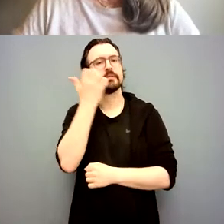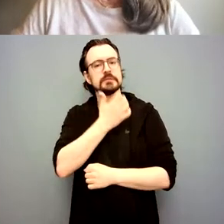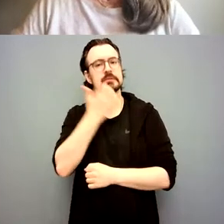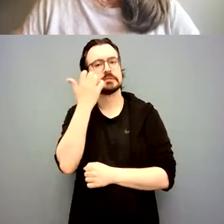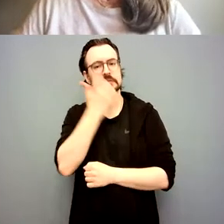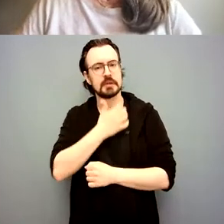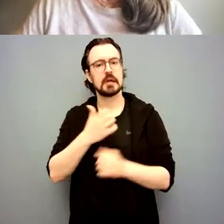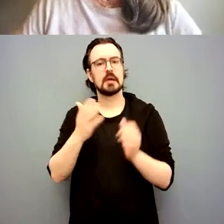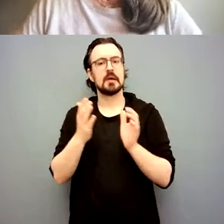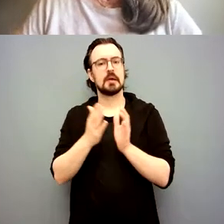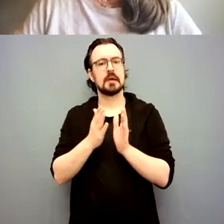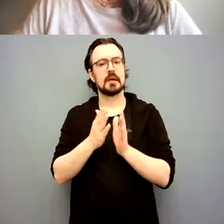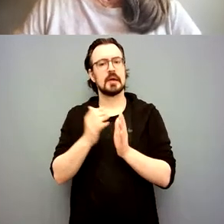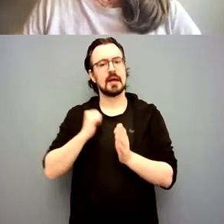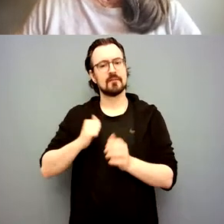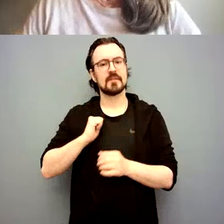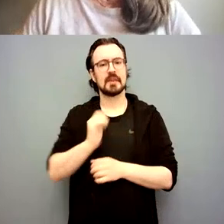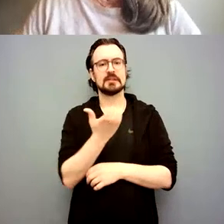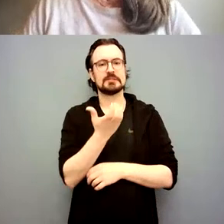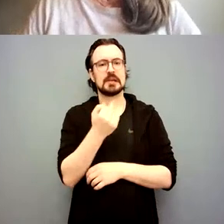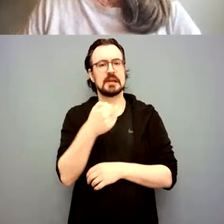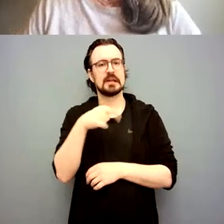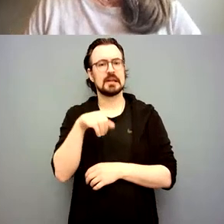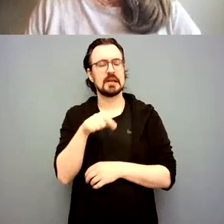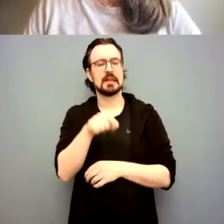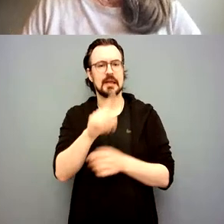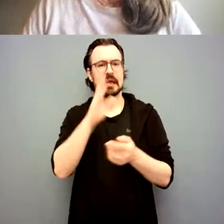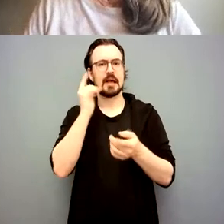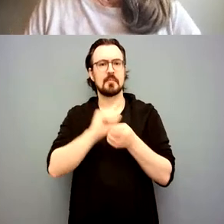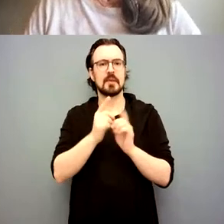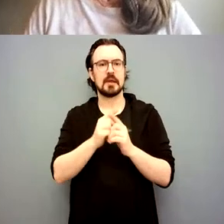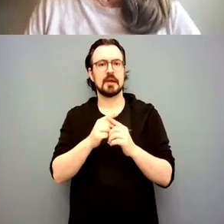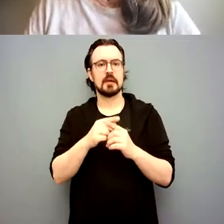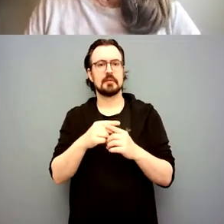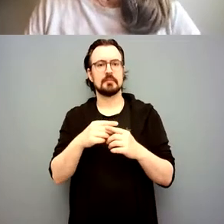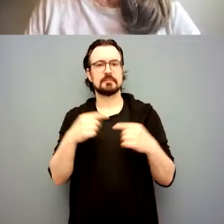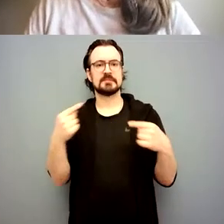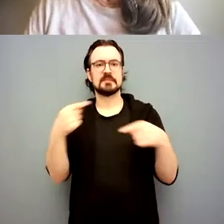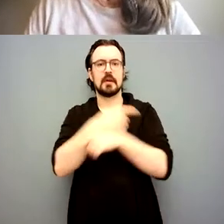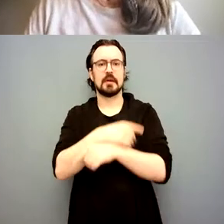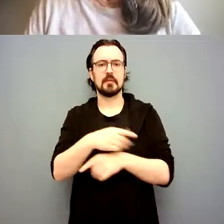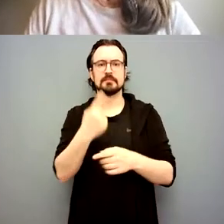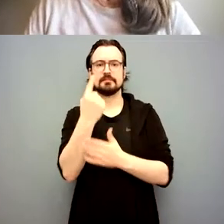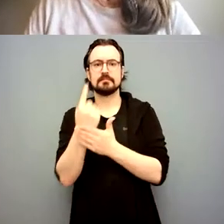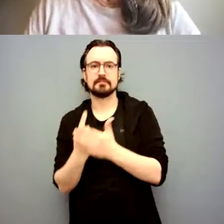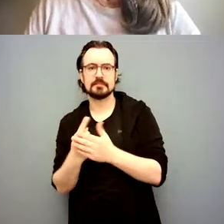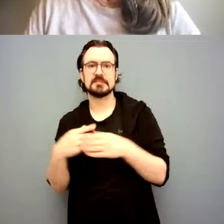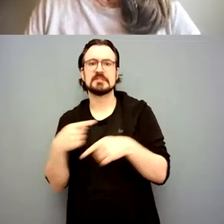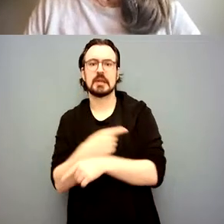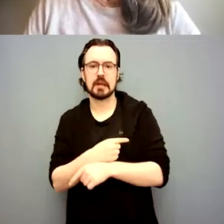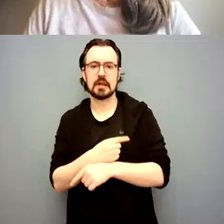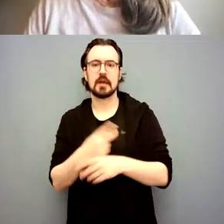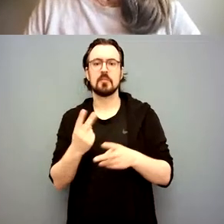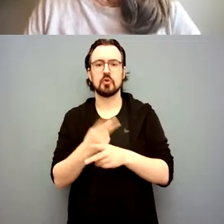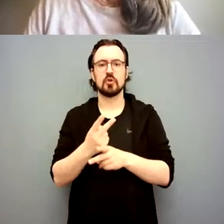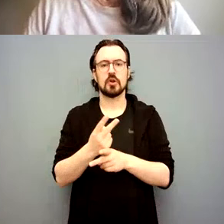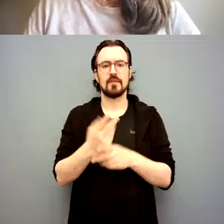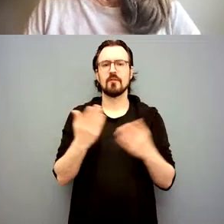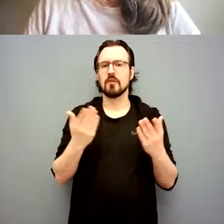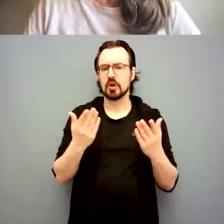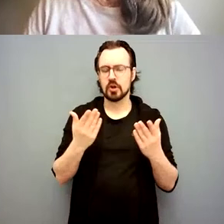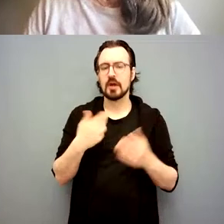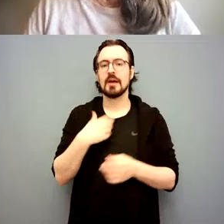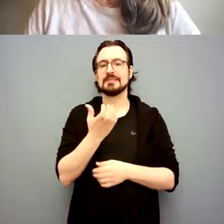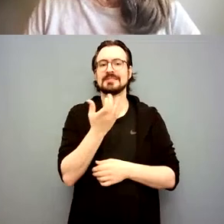att använda screening där det kan bli kontraproduktivt. Det vill säga att man screenar och